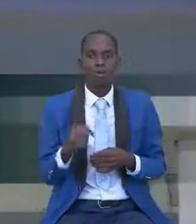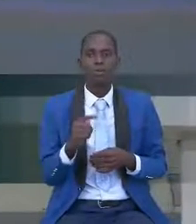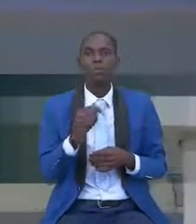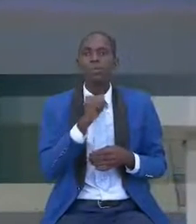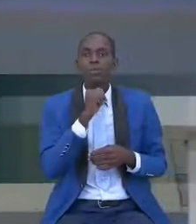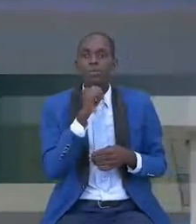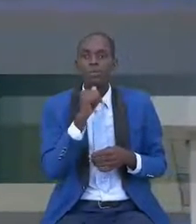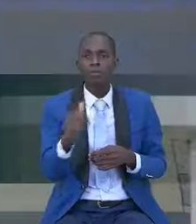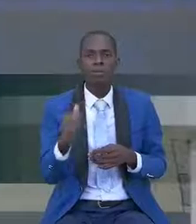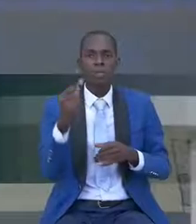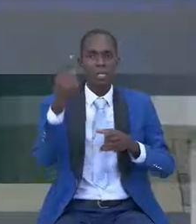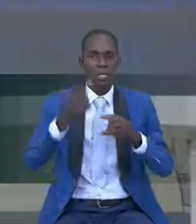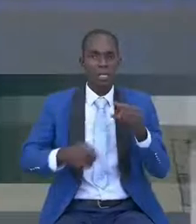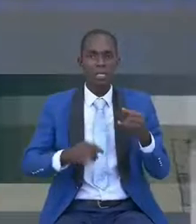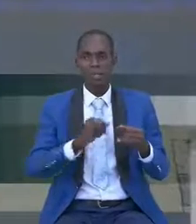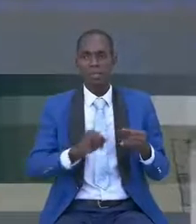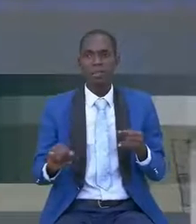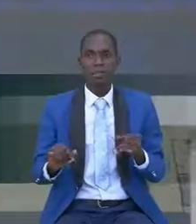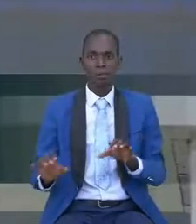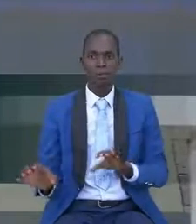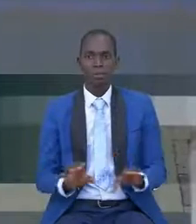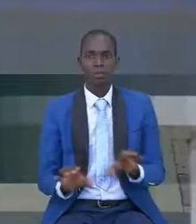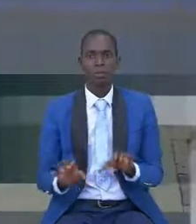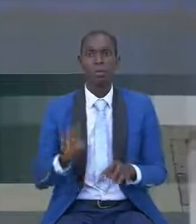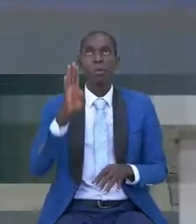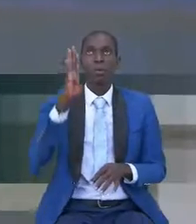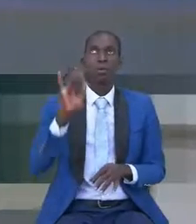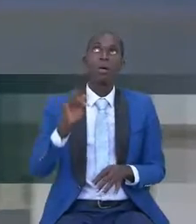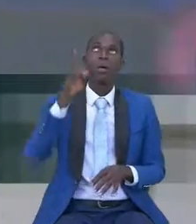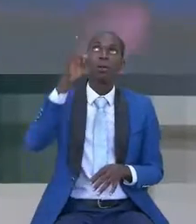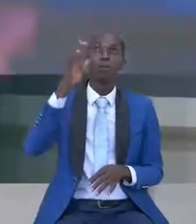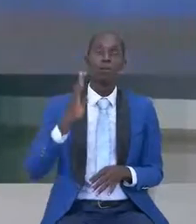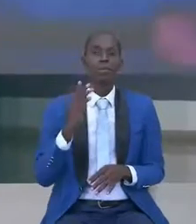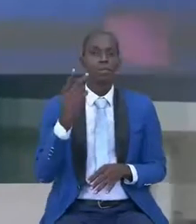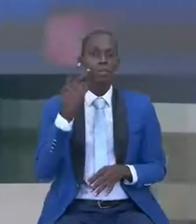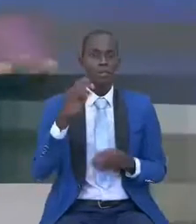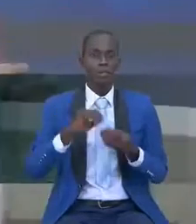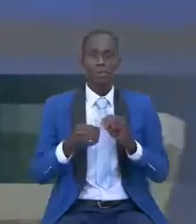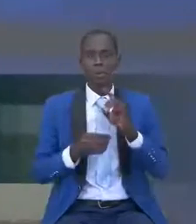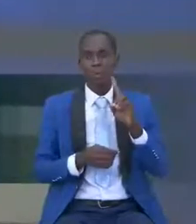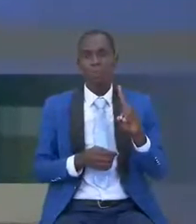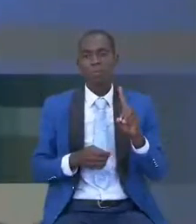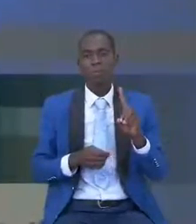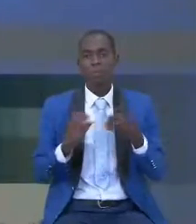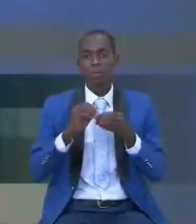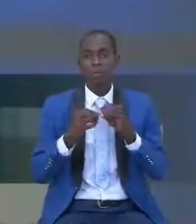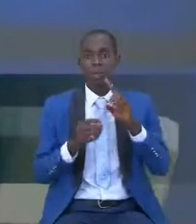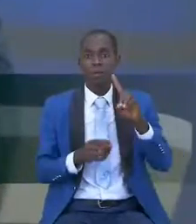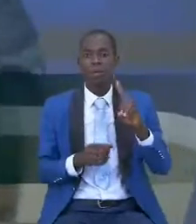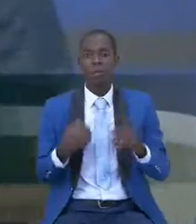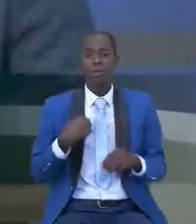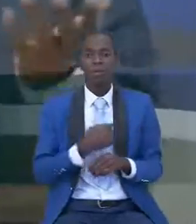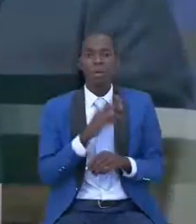l'accomplissement sans précédent de Dieu. Voyons le premier point,